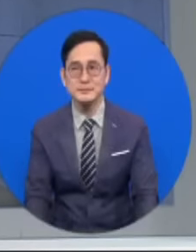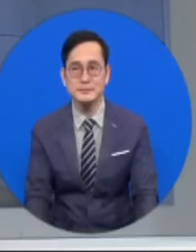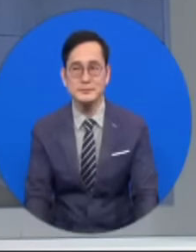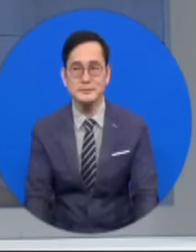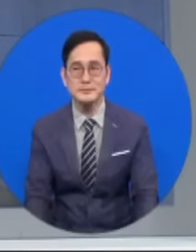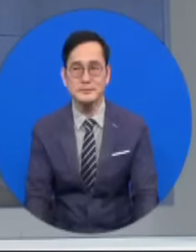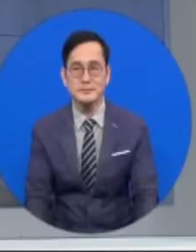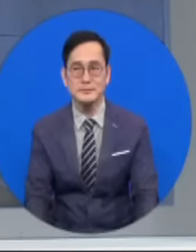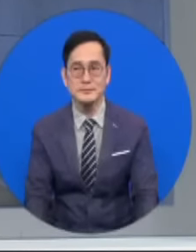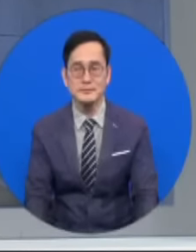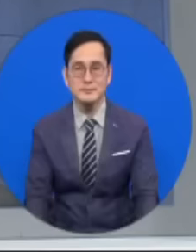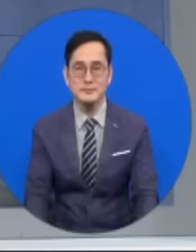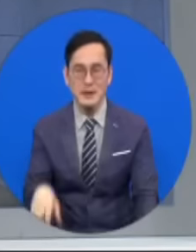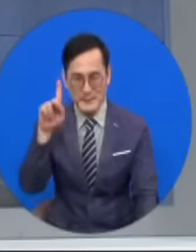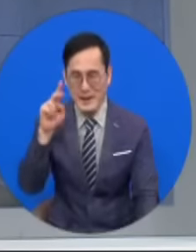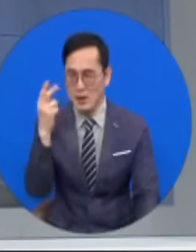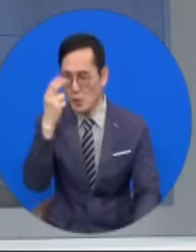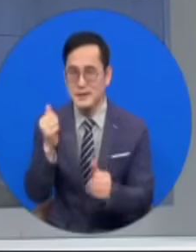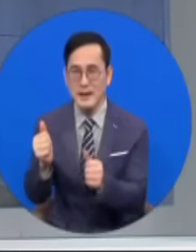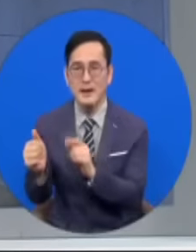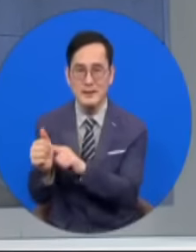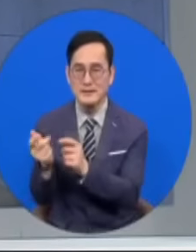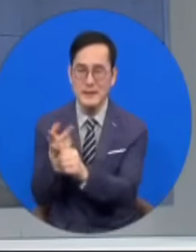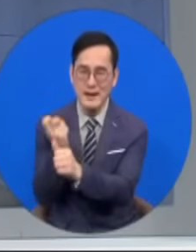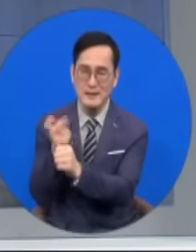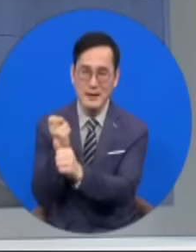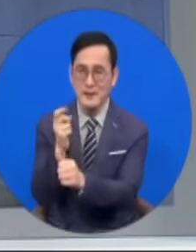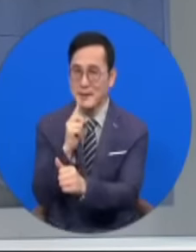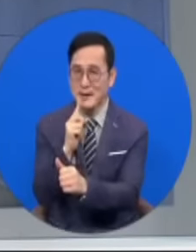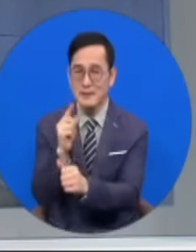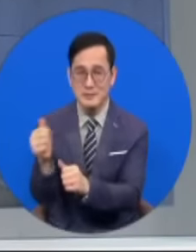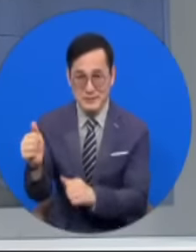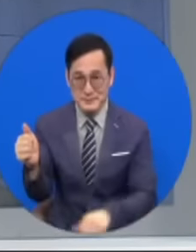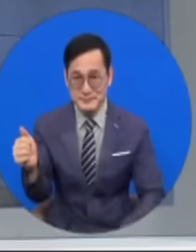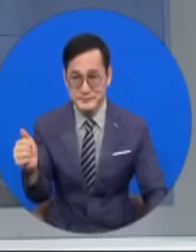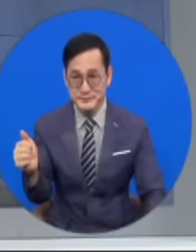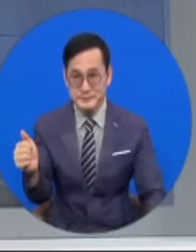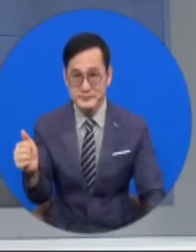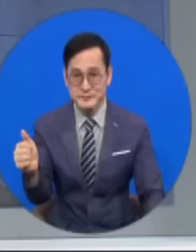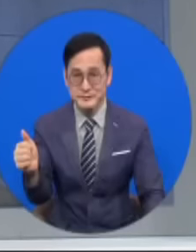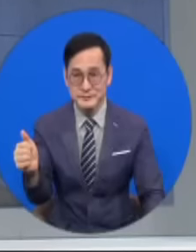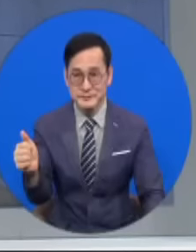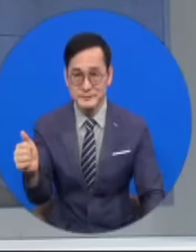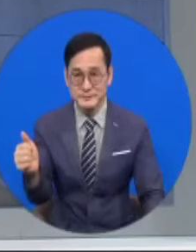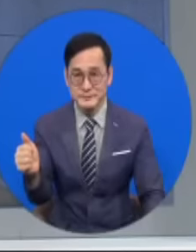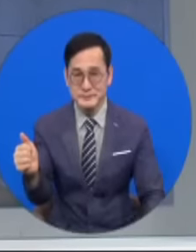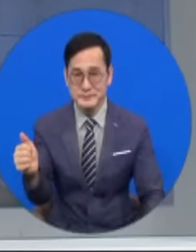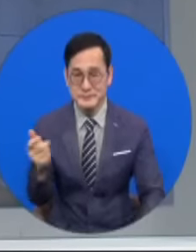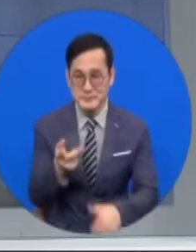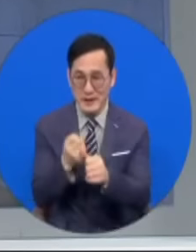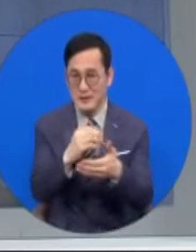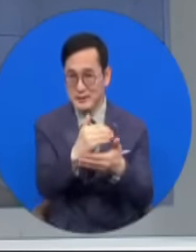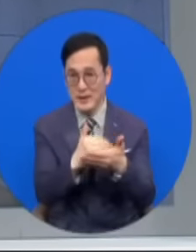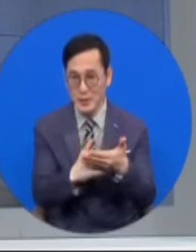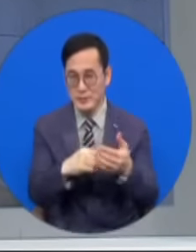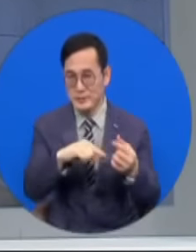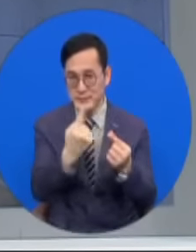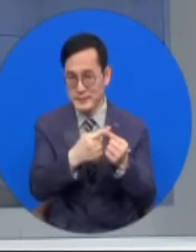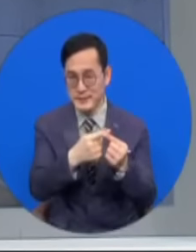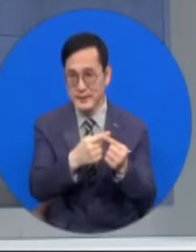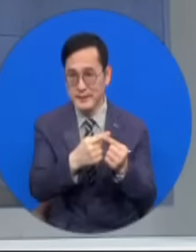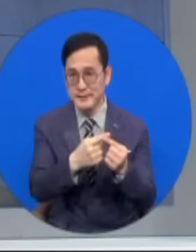검사에 대해서 탄핵을 하겠다고 하는데 보도에 따르면 민주당은이 박 검사에 대한 탄핵 소추 안에서 탄핵 소추의 첫 번째